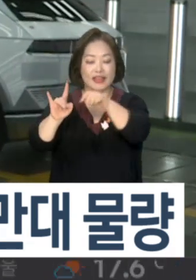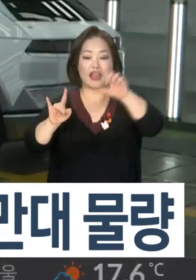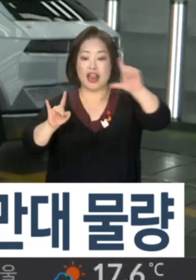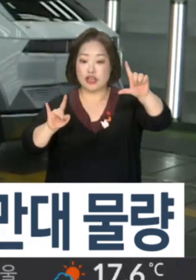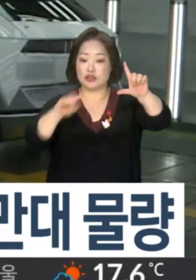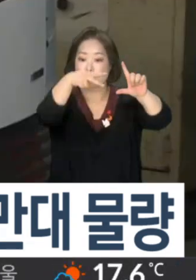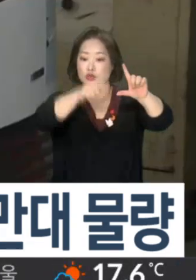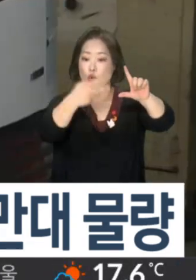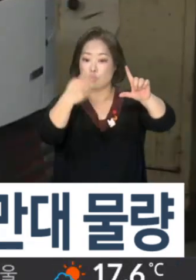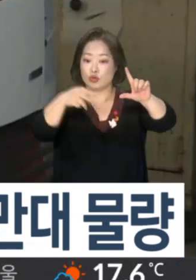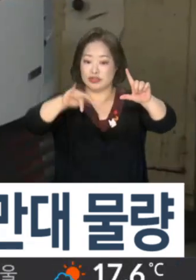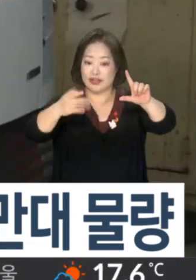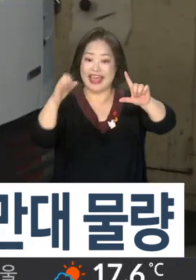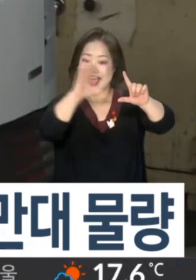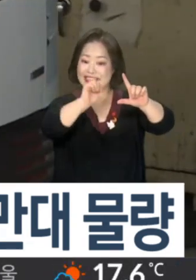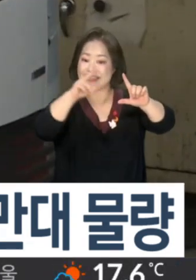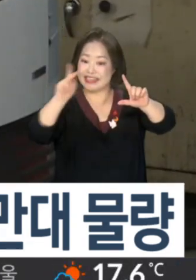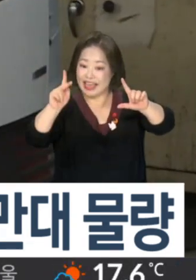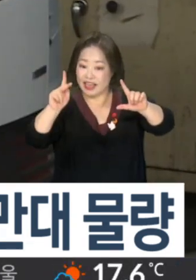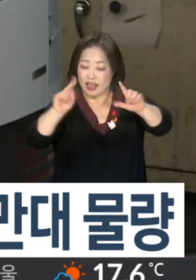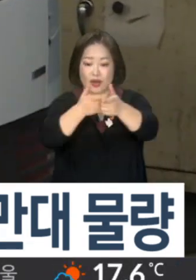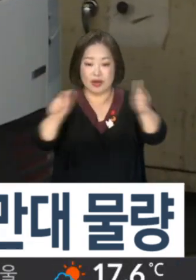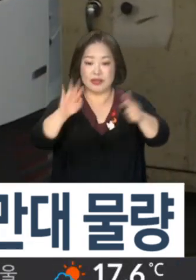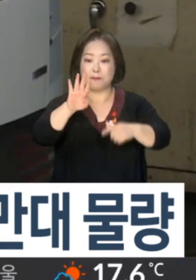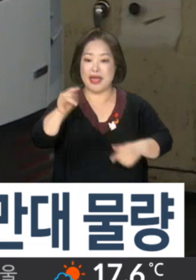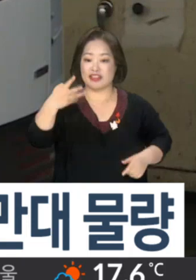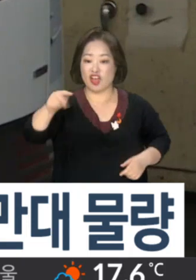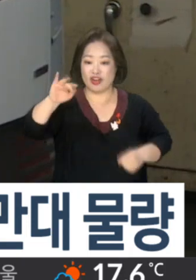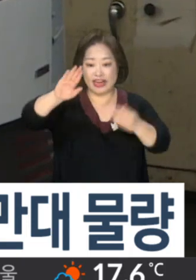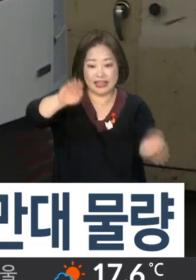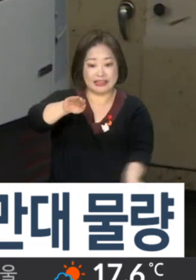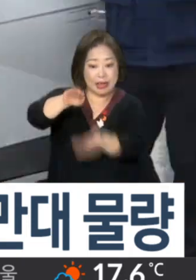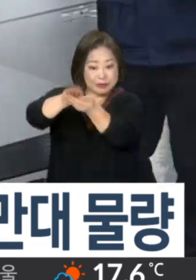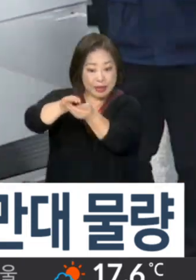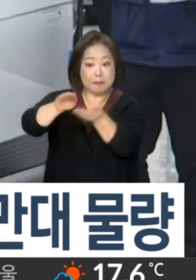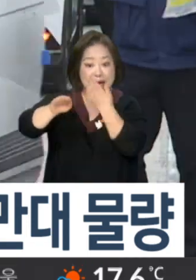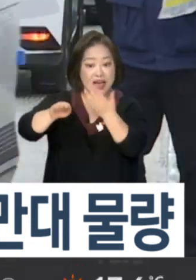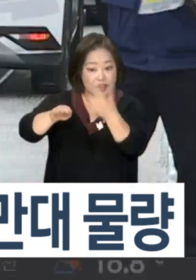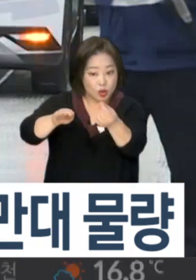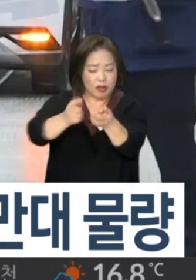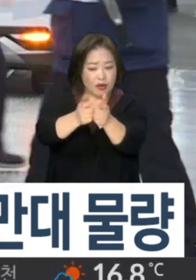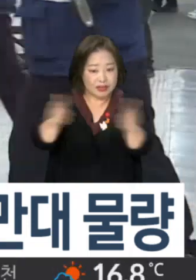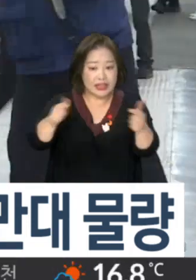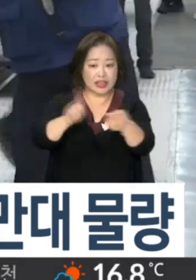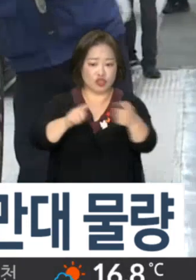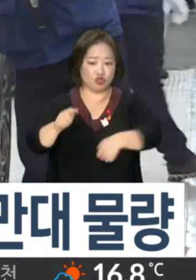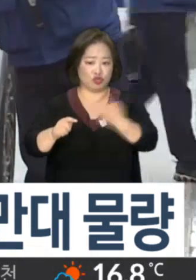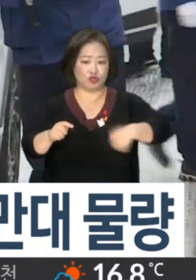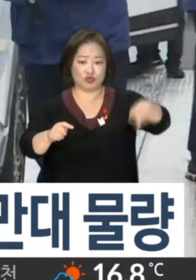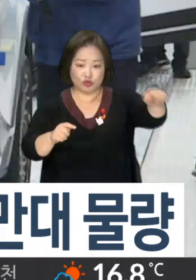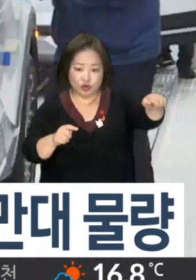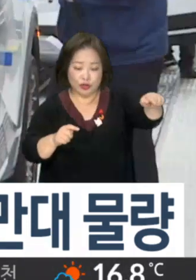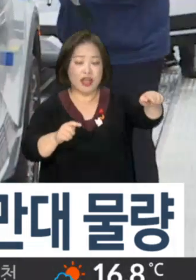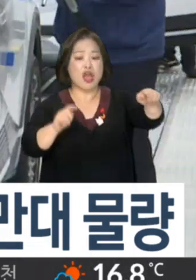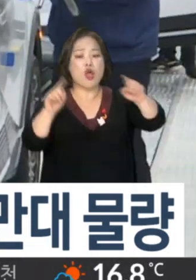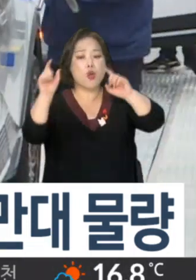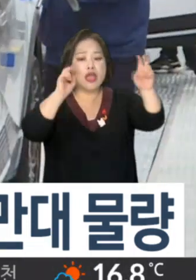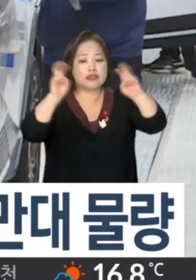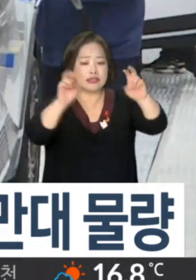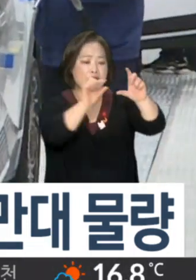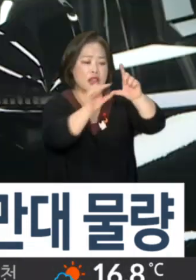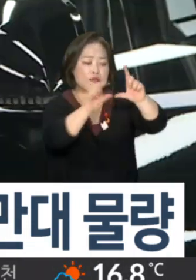에너지 솔루션과 SK온의 파우치형 배터리를 주력으로 탑재해왔고 각형 배터리는 중국 CATL로부터 일부